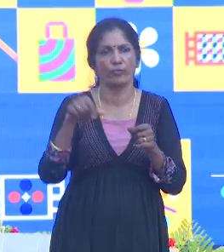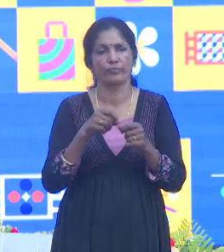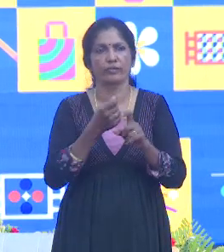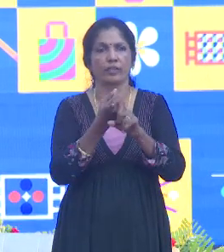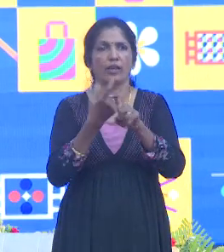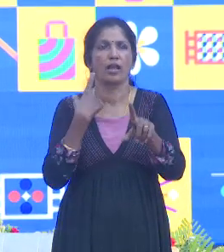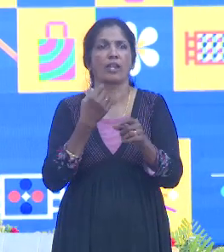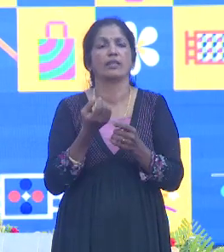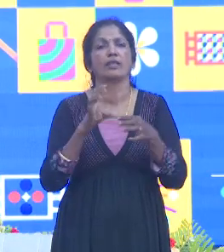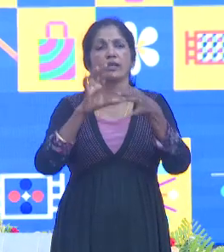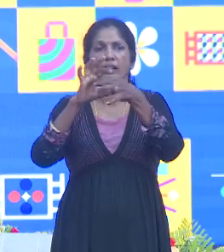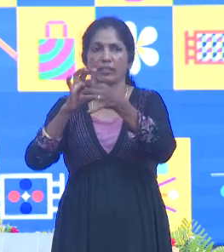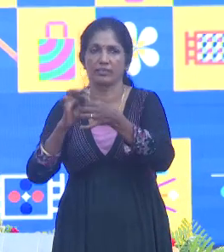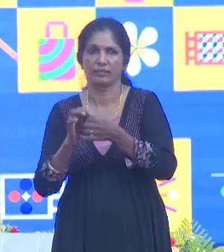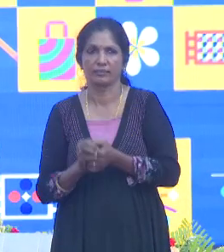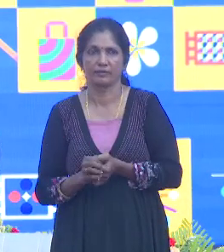കേരളീയത്തിൻ്റെ ഭാഗമായി